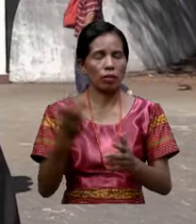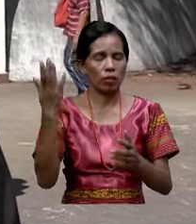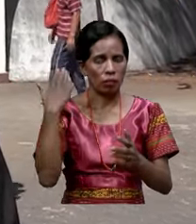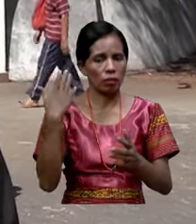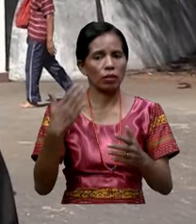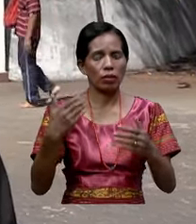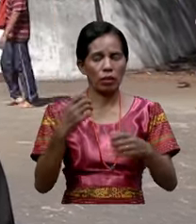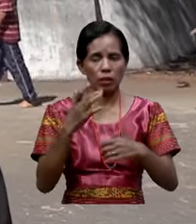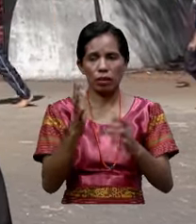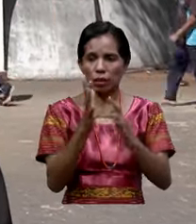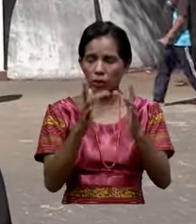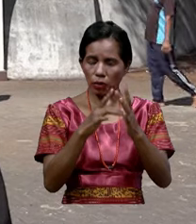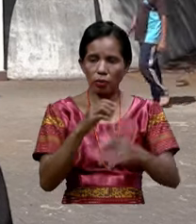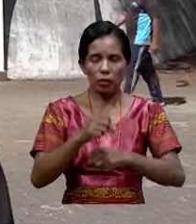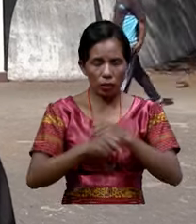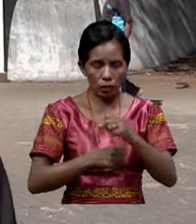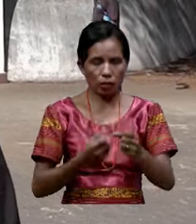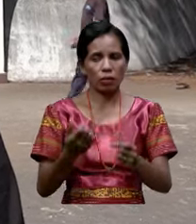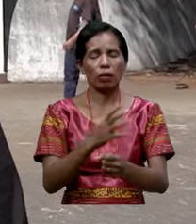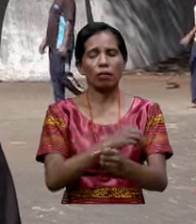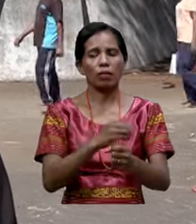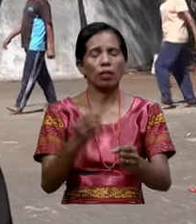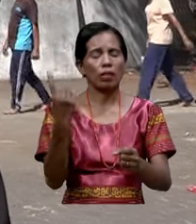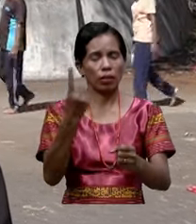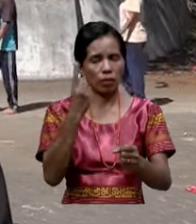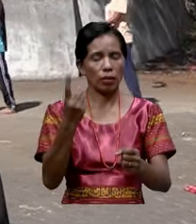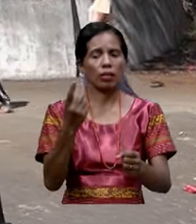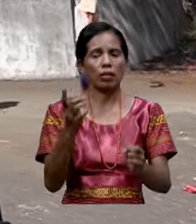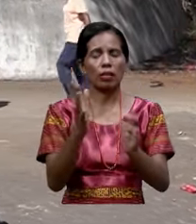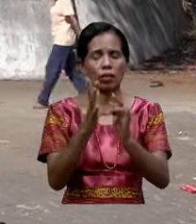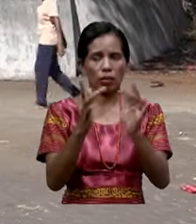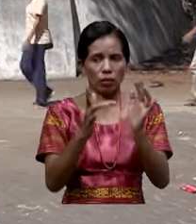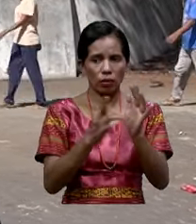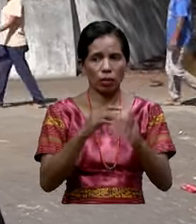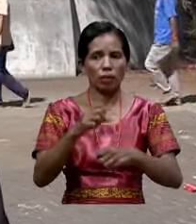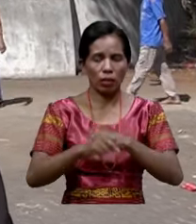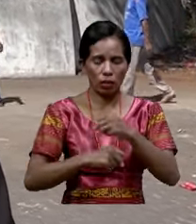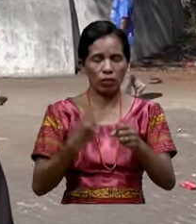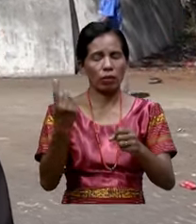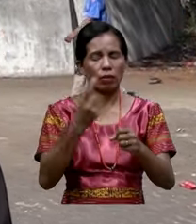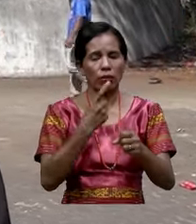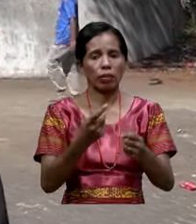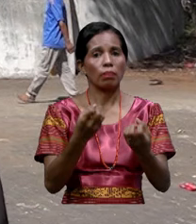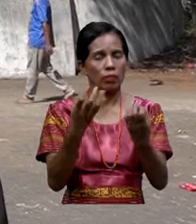ona no na fatin reconhece kata Jesus rit maka ne terus se na fatin levita tamba